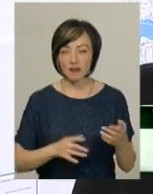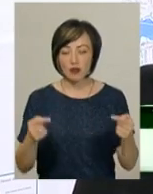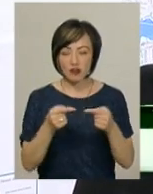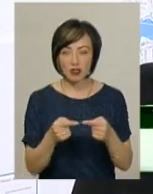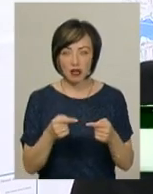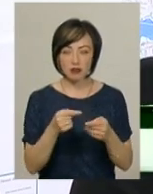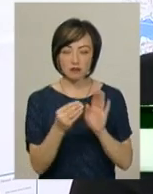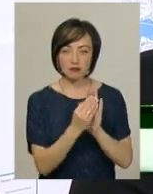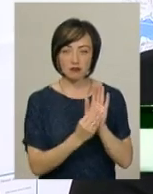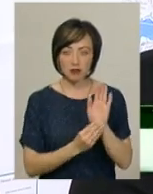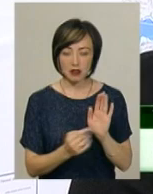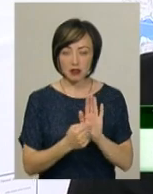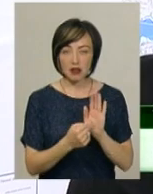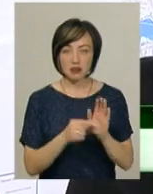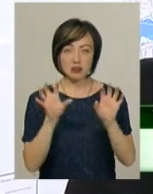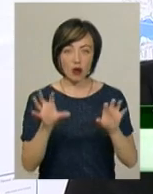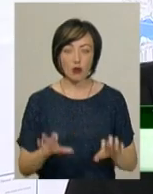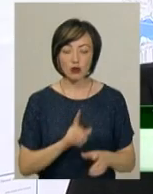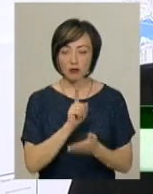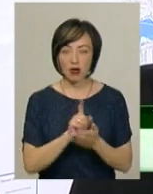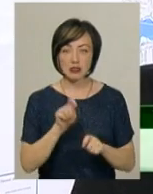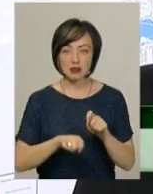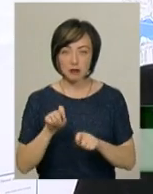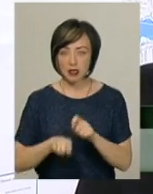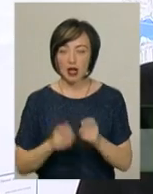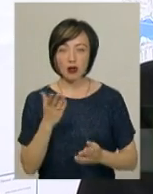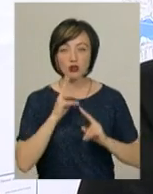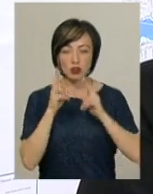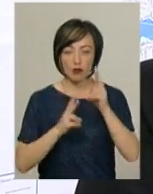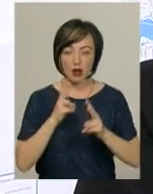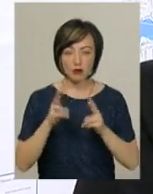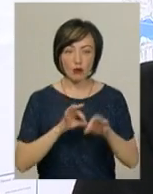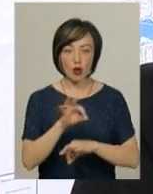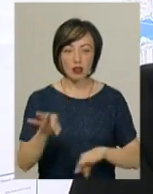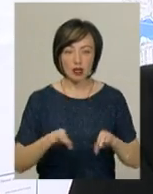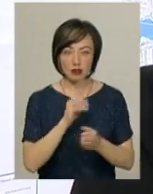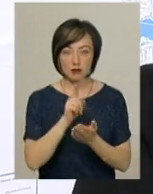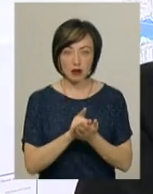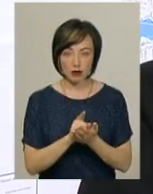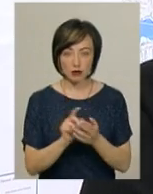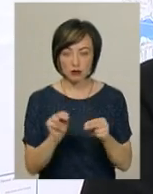офіційну експертизу, мають, якщо є якісь зауваження, проєктанти їх,